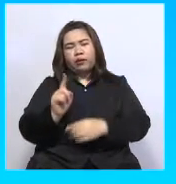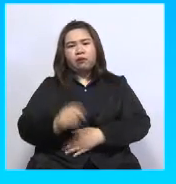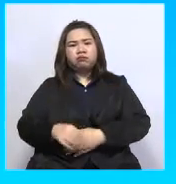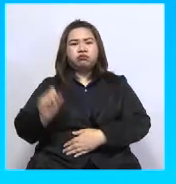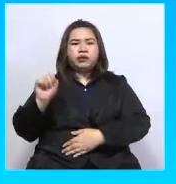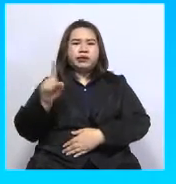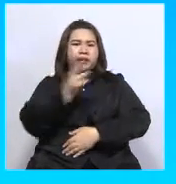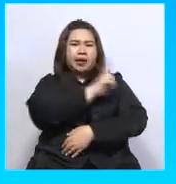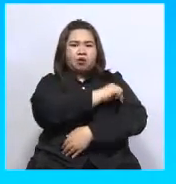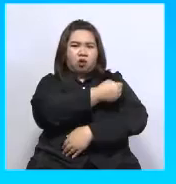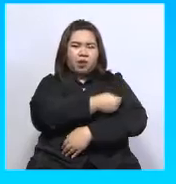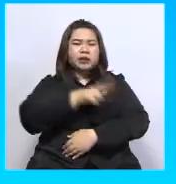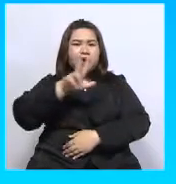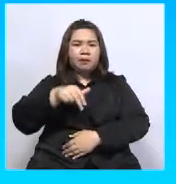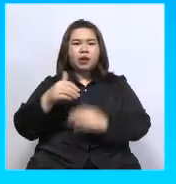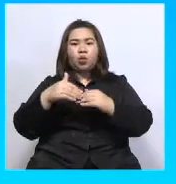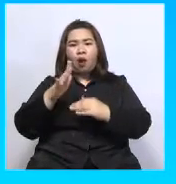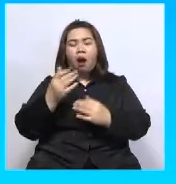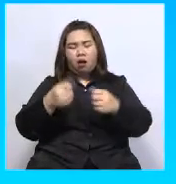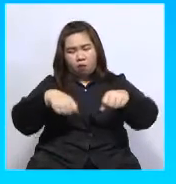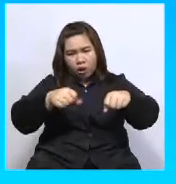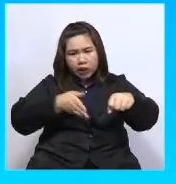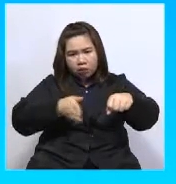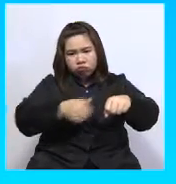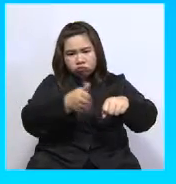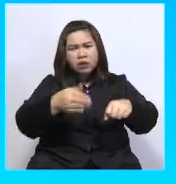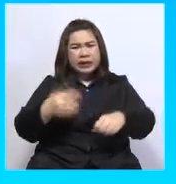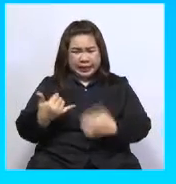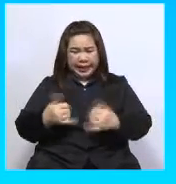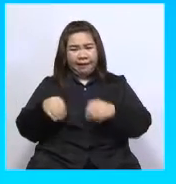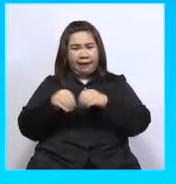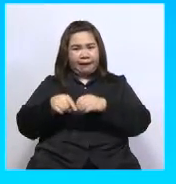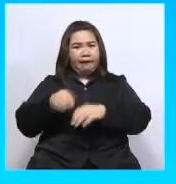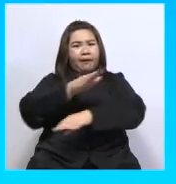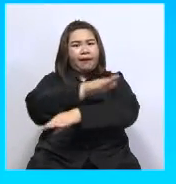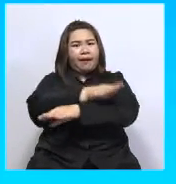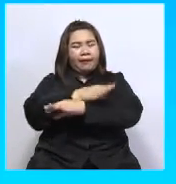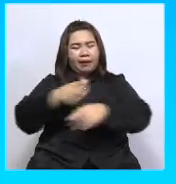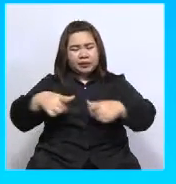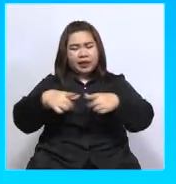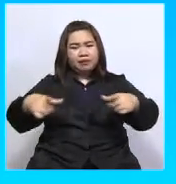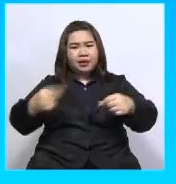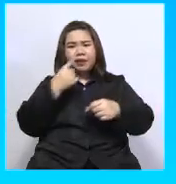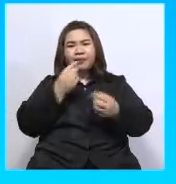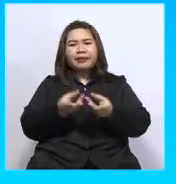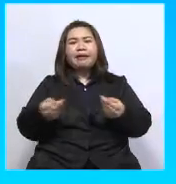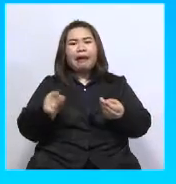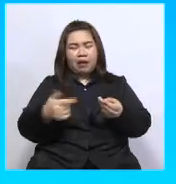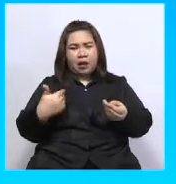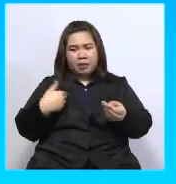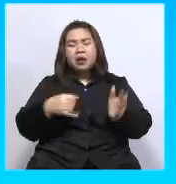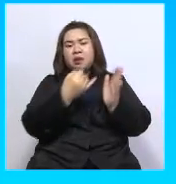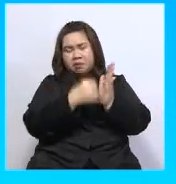น 3,568 คันอันดับ2รองลงมานะคะแถวๆนี้นี่เองค่ะบริเวณแยกสามเหลี่ยมดินแดงนะคะผิดจำนว